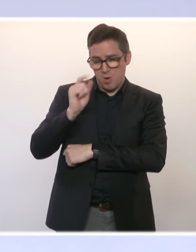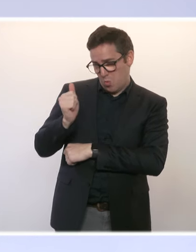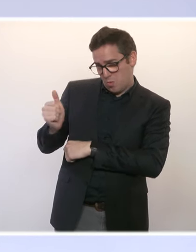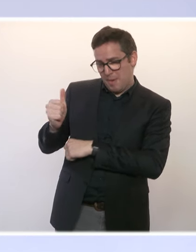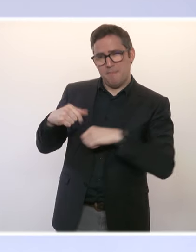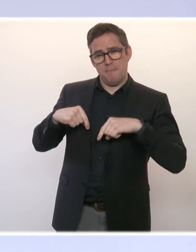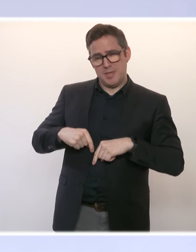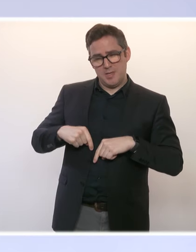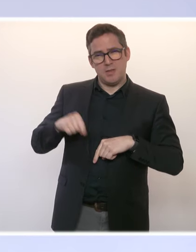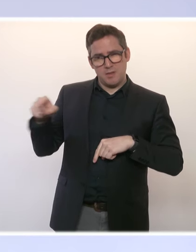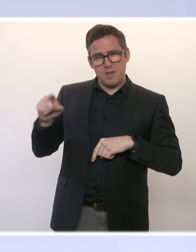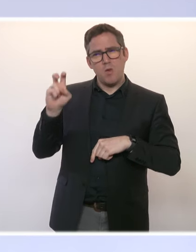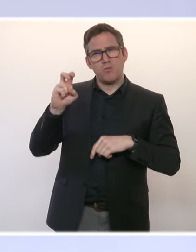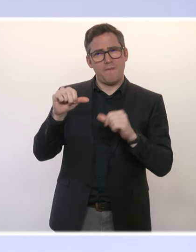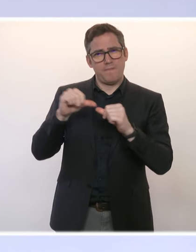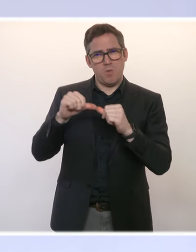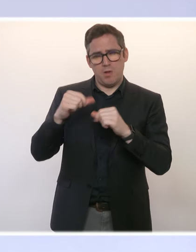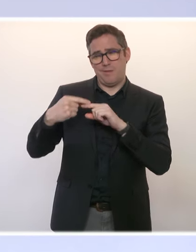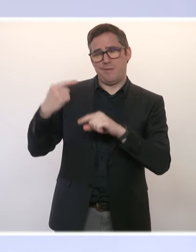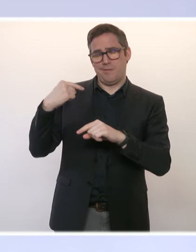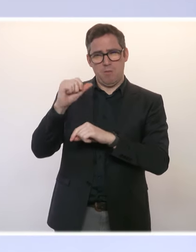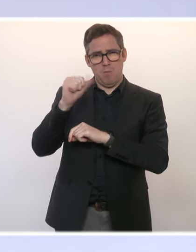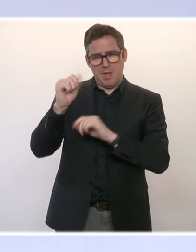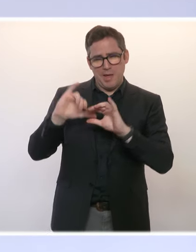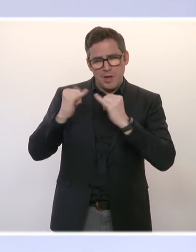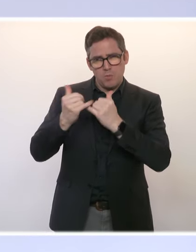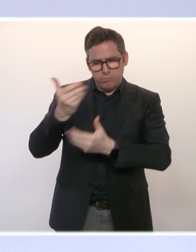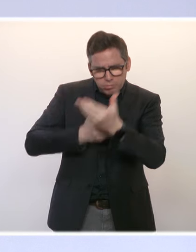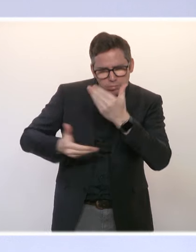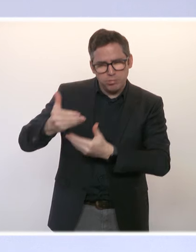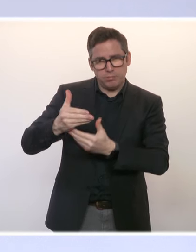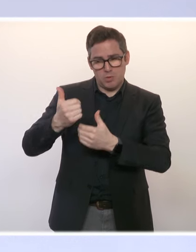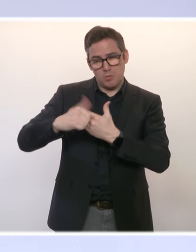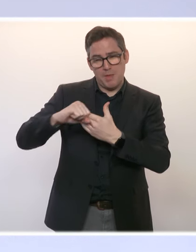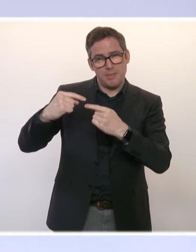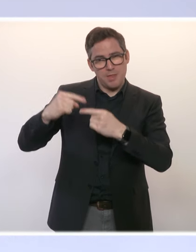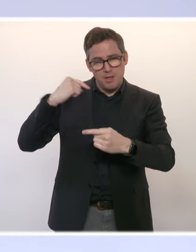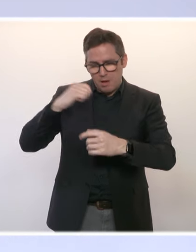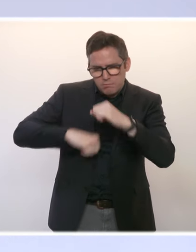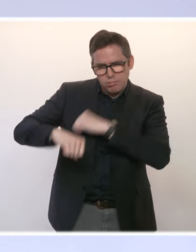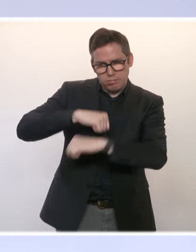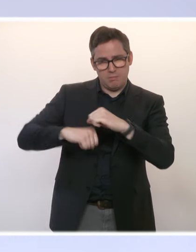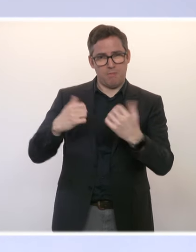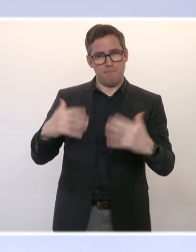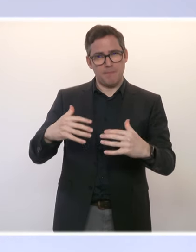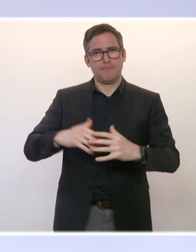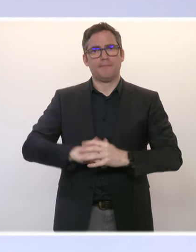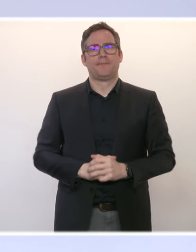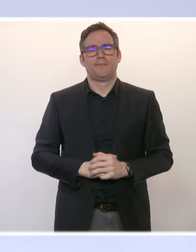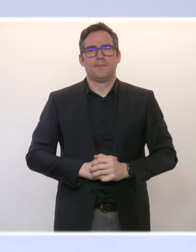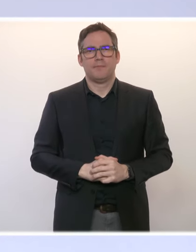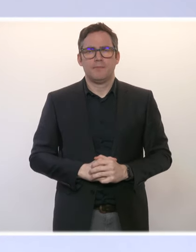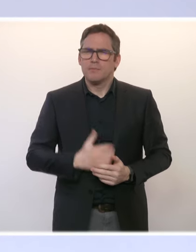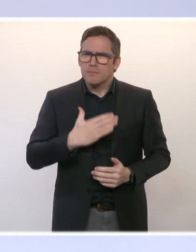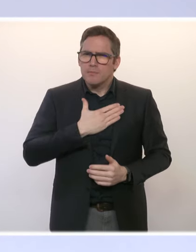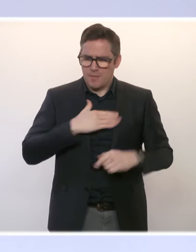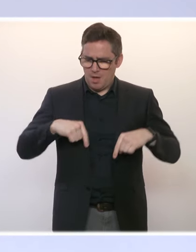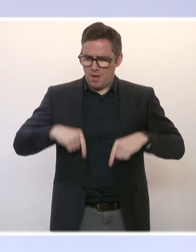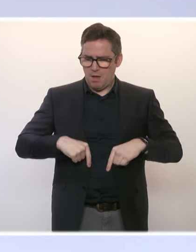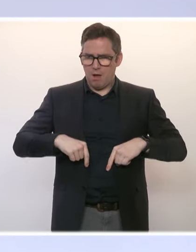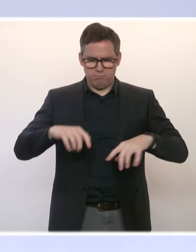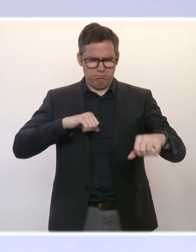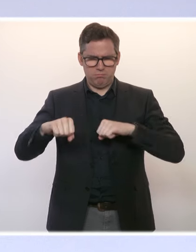première réunion de comité ministériel de suivi sur place la semaine dernière. Lorsque l'État accompagne, il répond présent